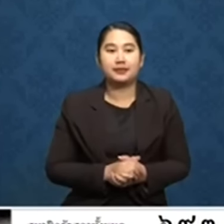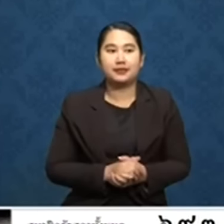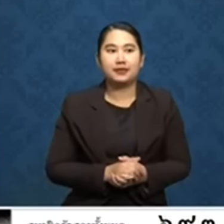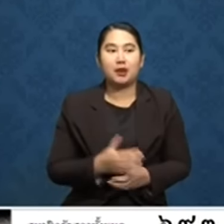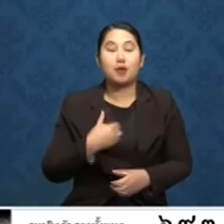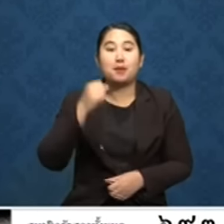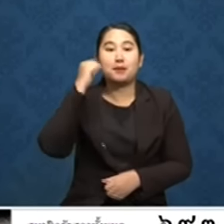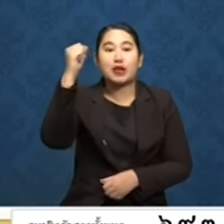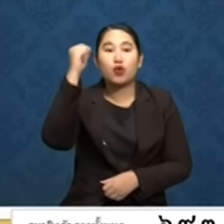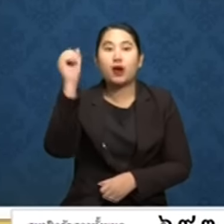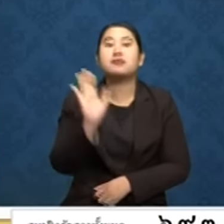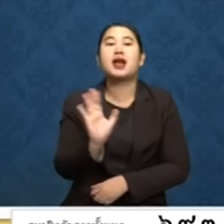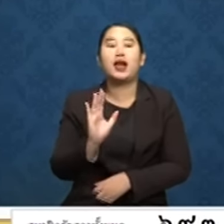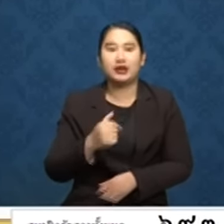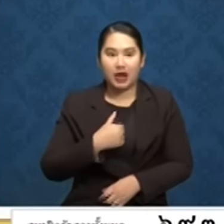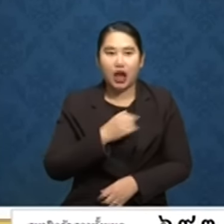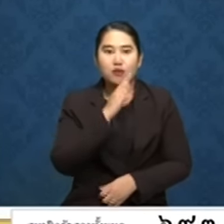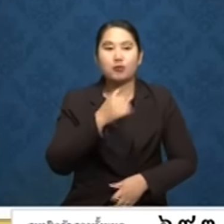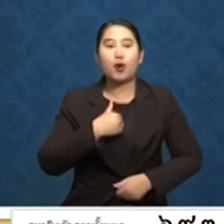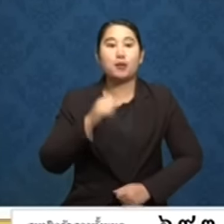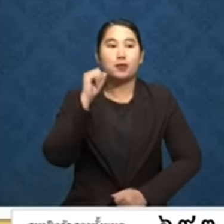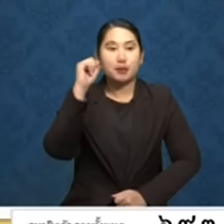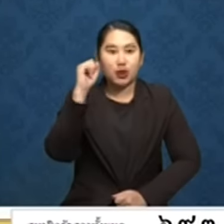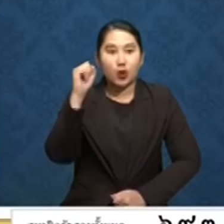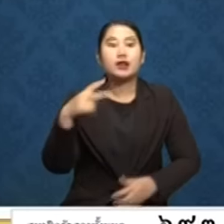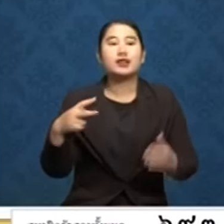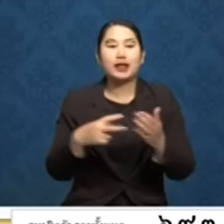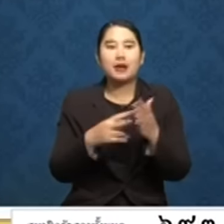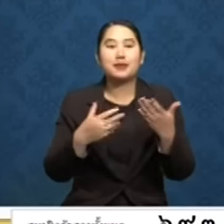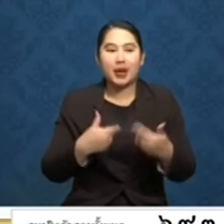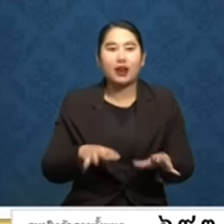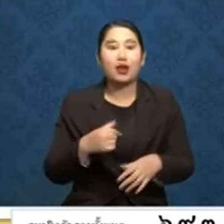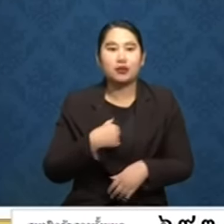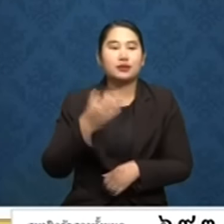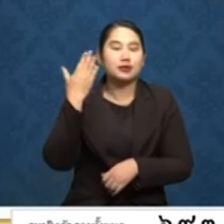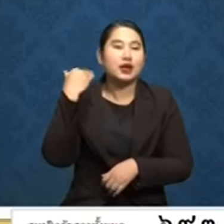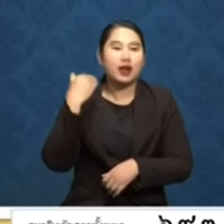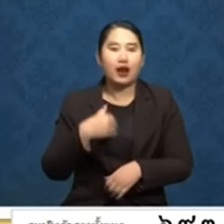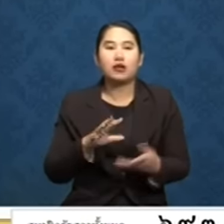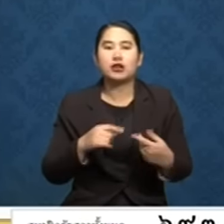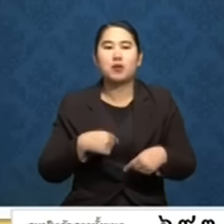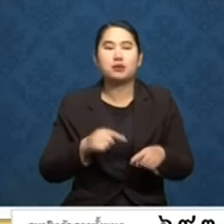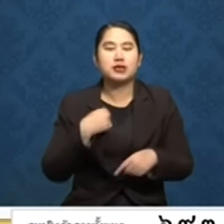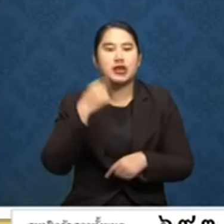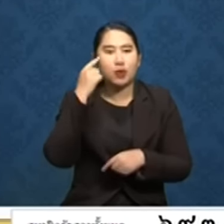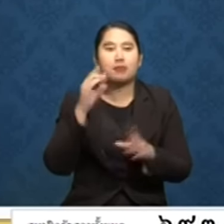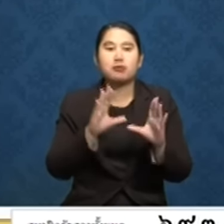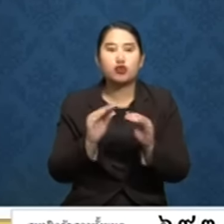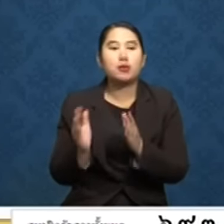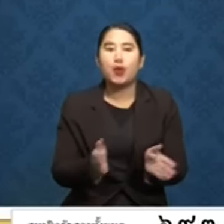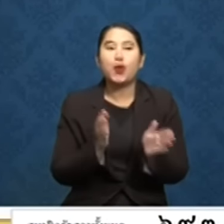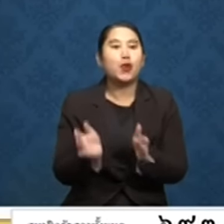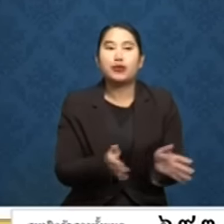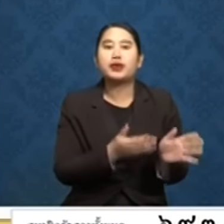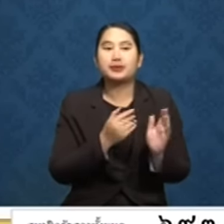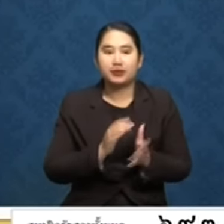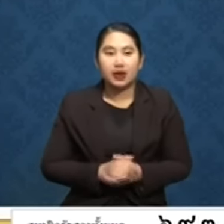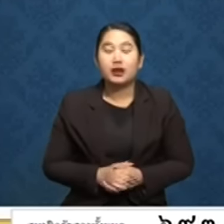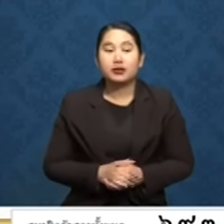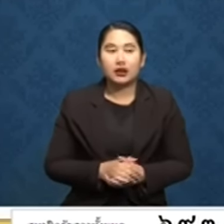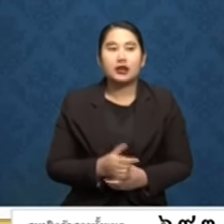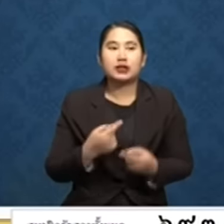ได้ประท้วงครับท่านประธานครับถ้าผมประท้วงตอนที่ผู้อภิปรายกำลังอภิปรายอยู่ผมไม่อยากให้เสียบรรยากาศแต่ผมอ